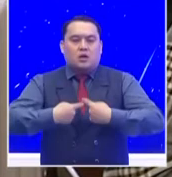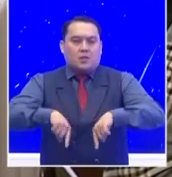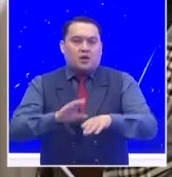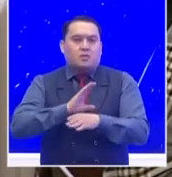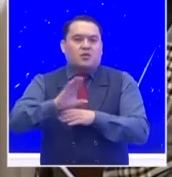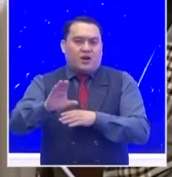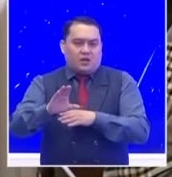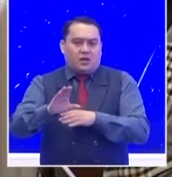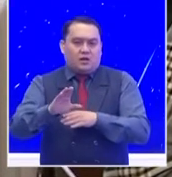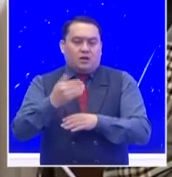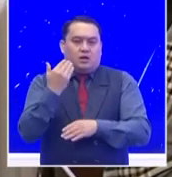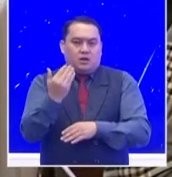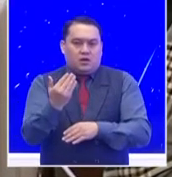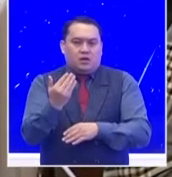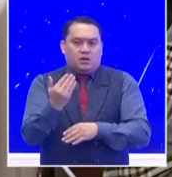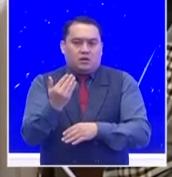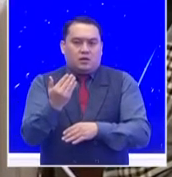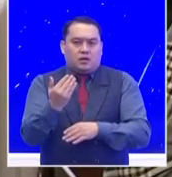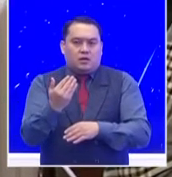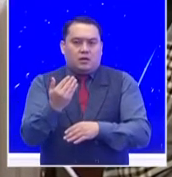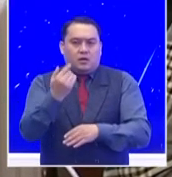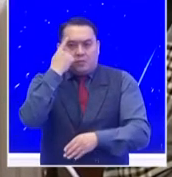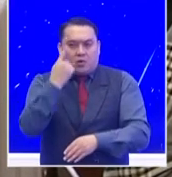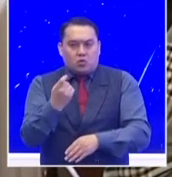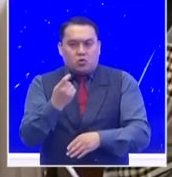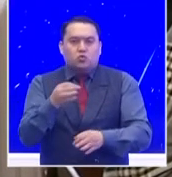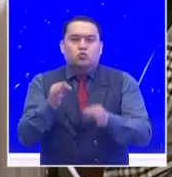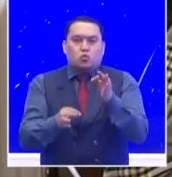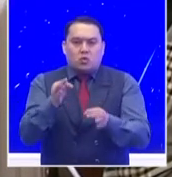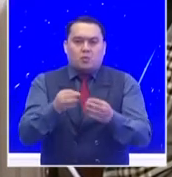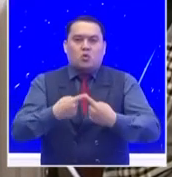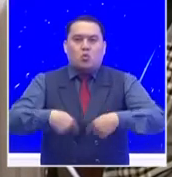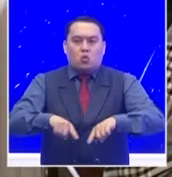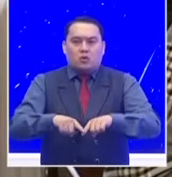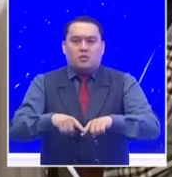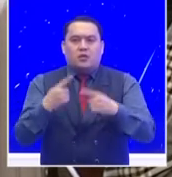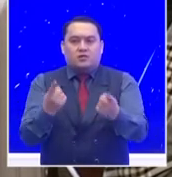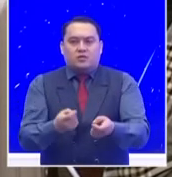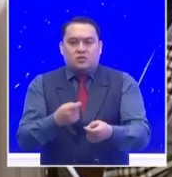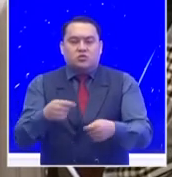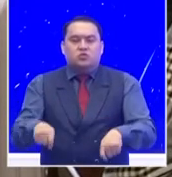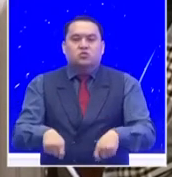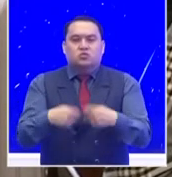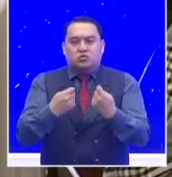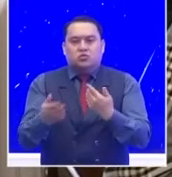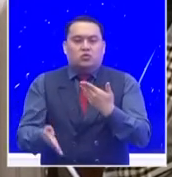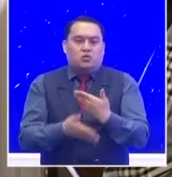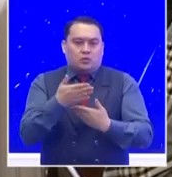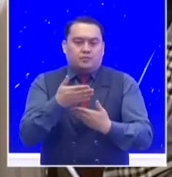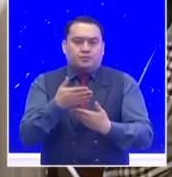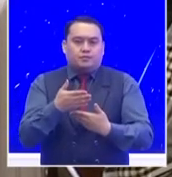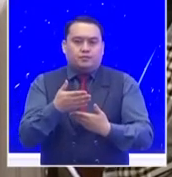направляет данные предписания в органы, судебные органы для привлечения к административной ответственности данного